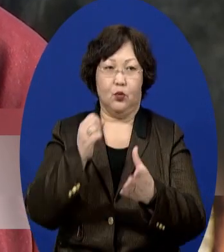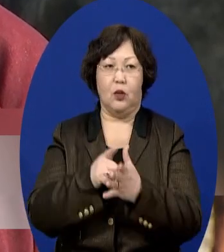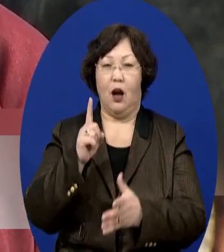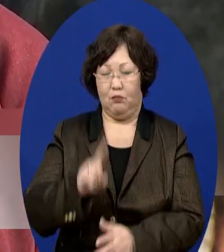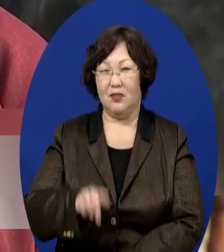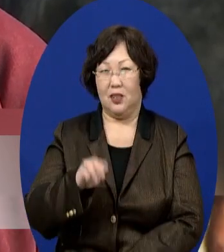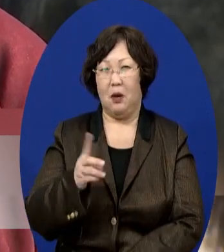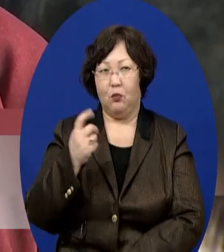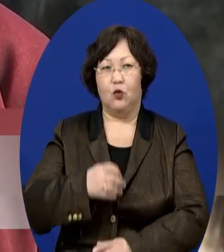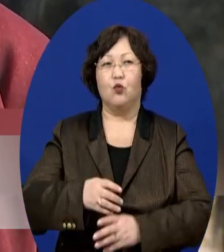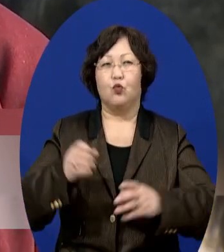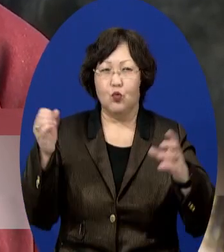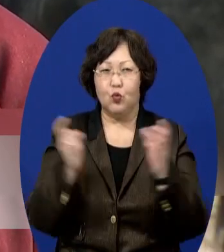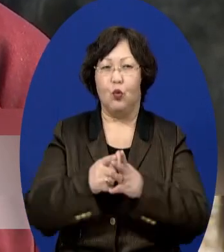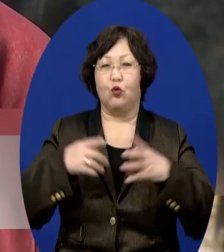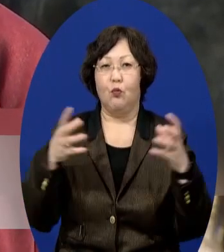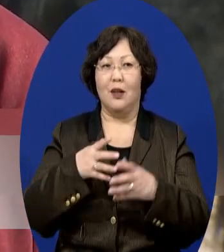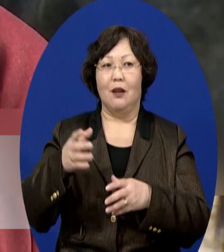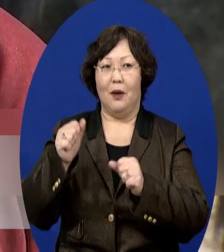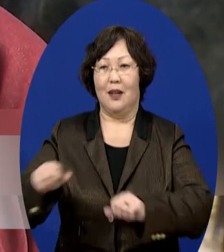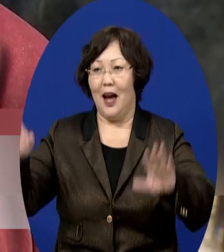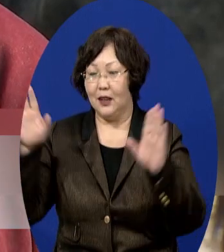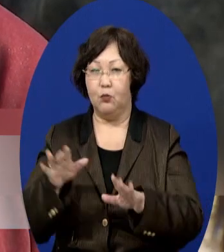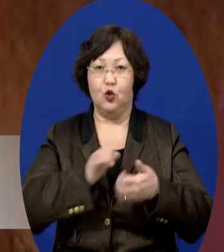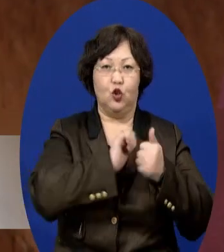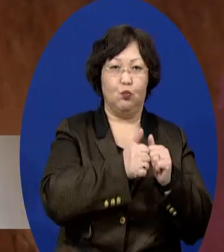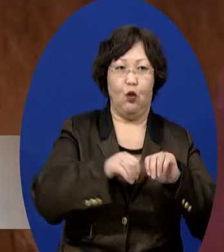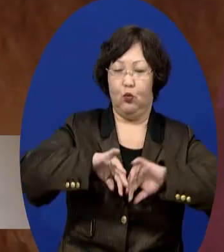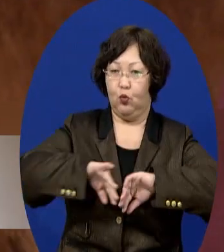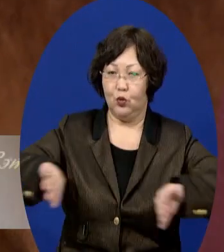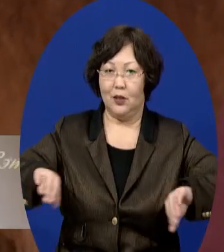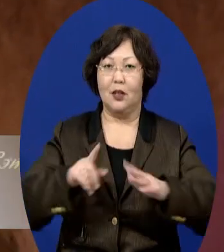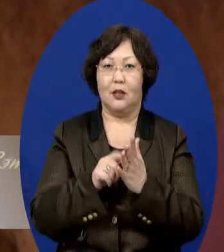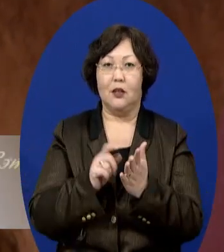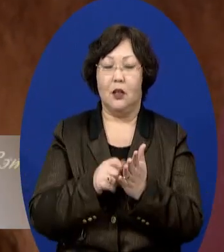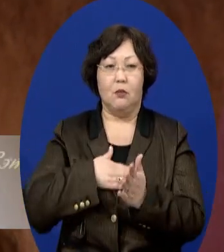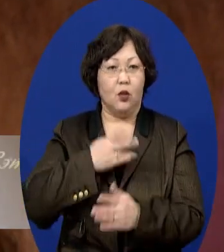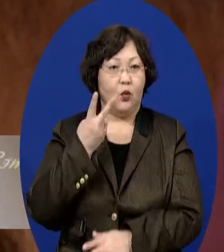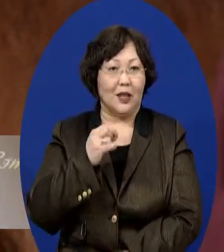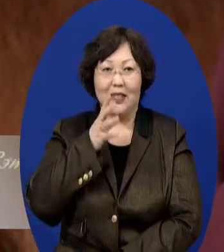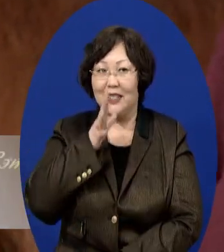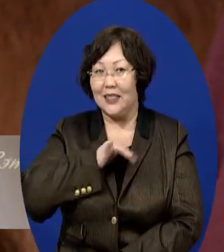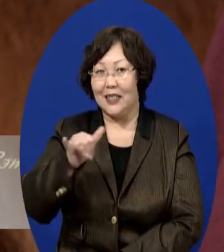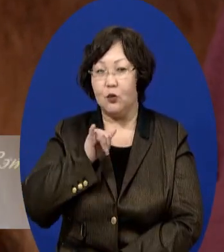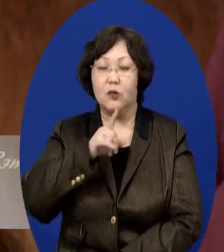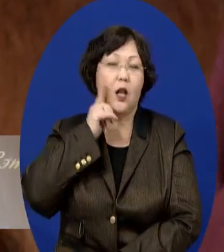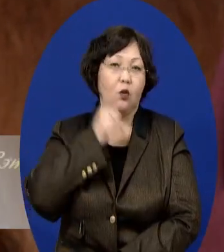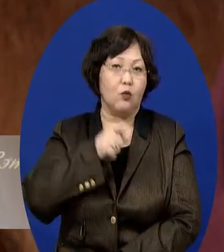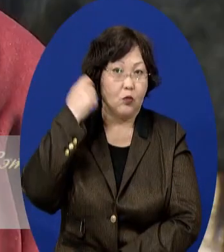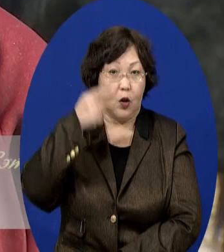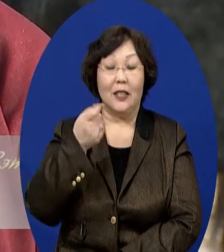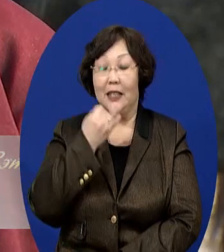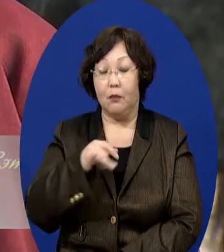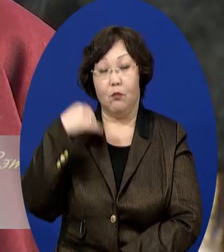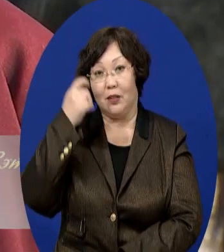Тэ. Ерөөсөө бид нар нөгөө наадам спорт хоёр бол салах ёстой юм шиг санагдаад байна. Миний хувьд одоо миний үеийн залуучууд ч одоо бид нар уулзаал ярихаар дэрэг л ярьж